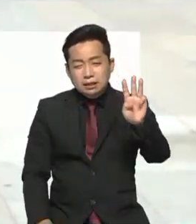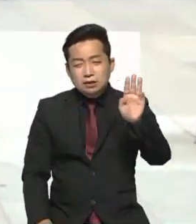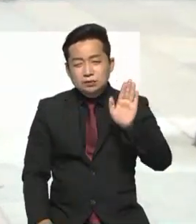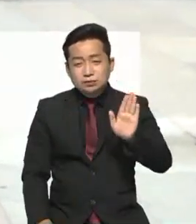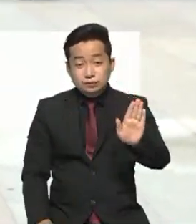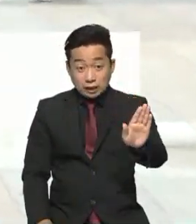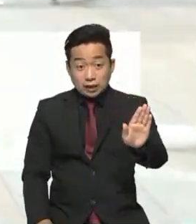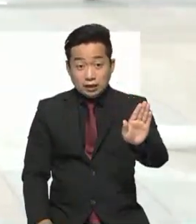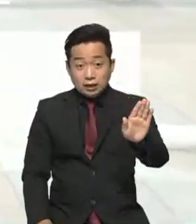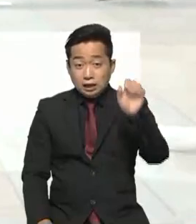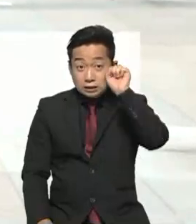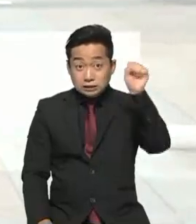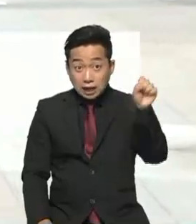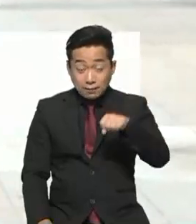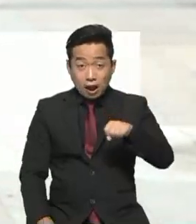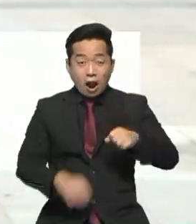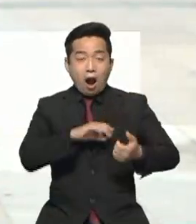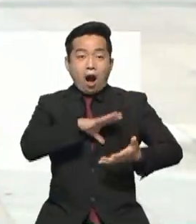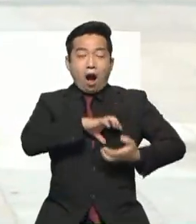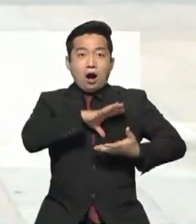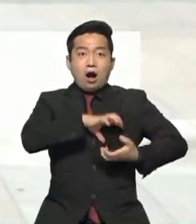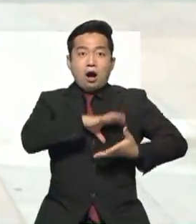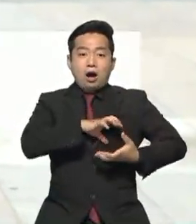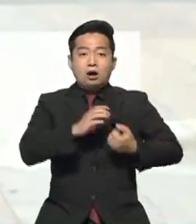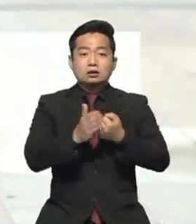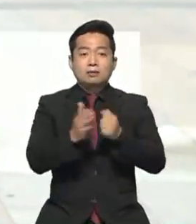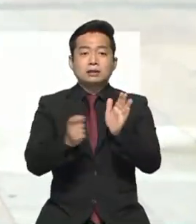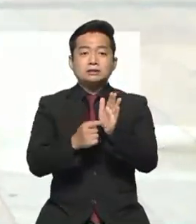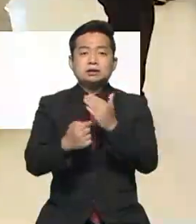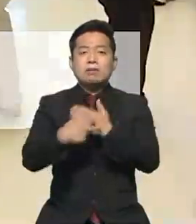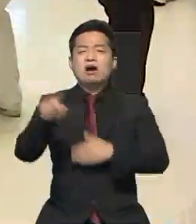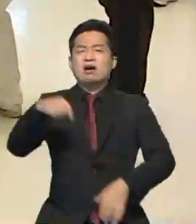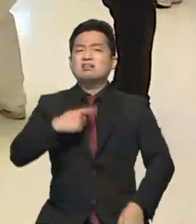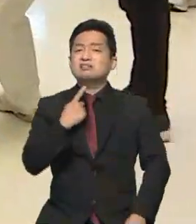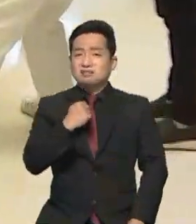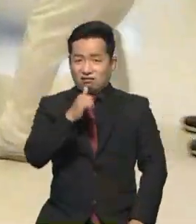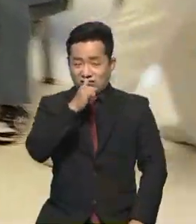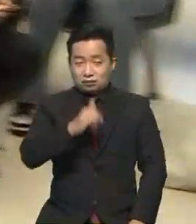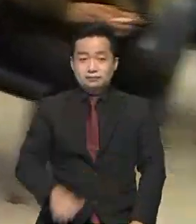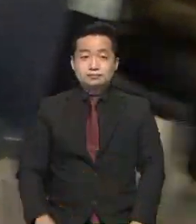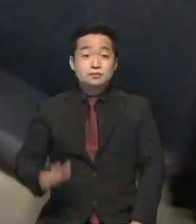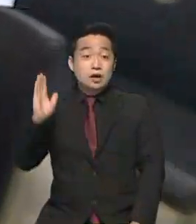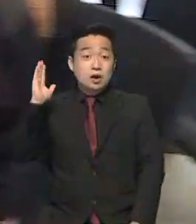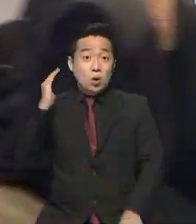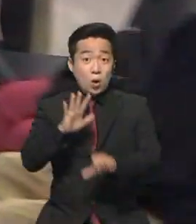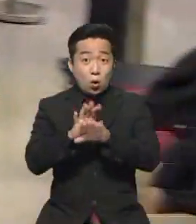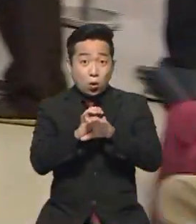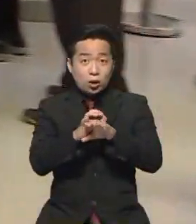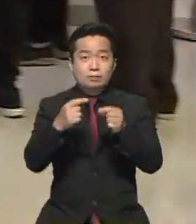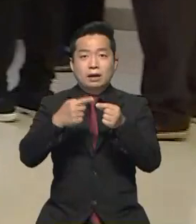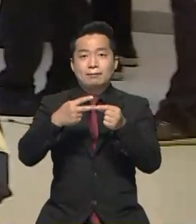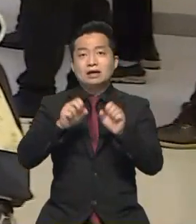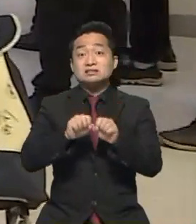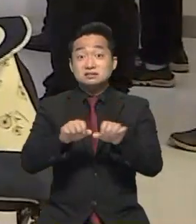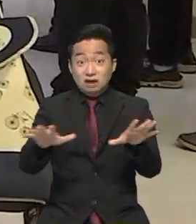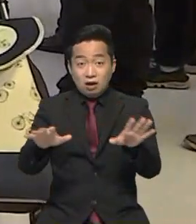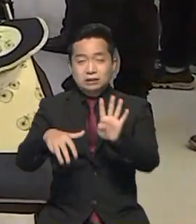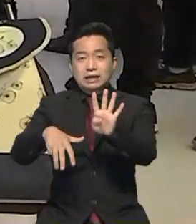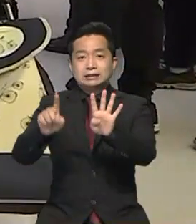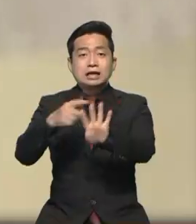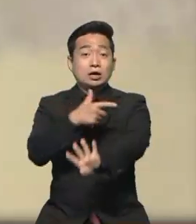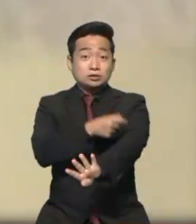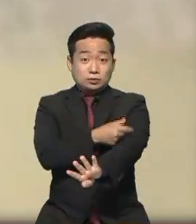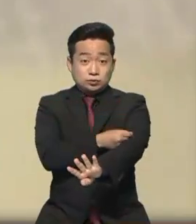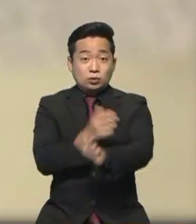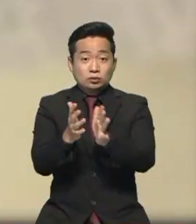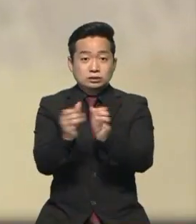3일 지난 다음에 새벽에 심장이 너무 많이 뛰어서 응급실에 갔었어요. 최근 코로나가 재유행하면서 4차 접종 하려는